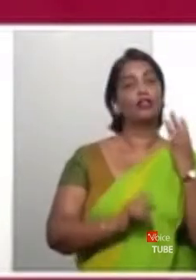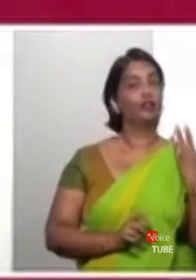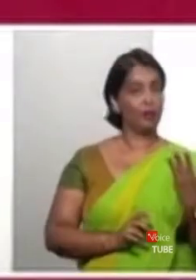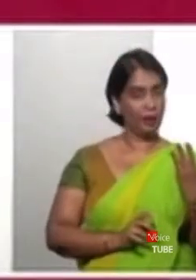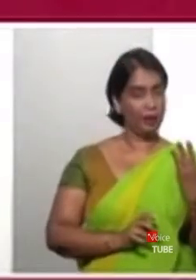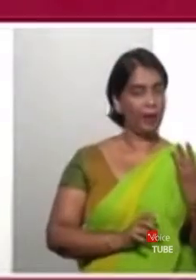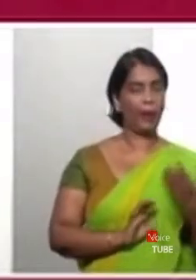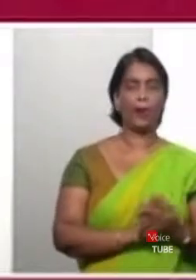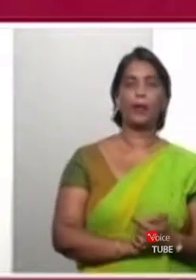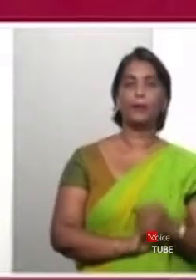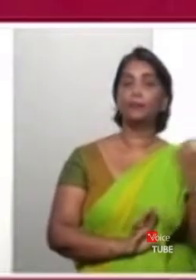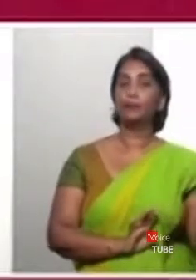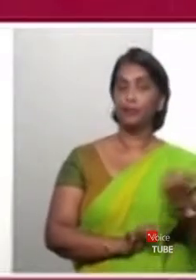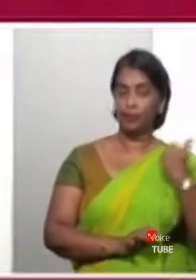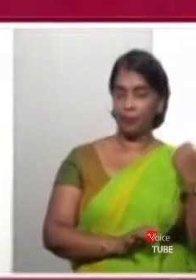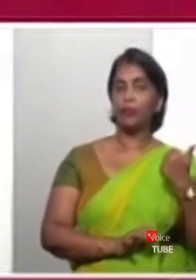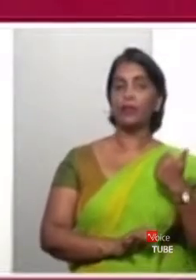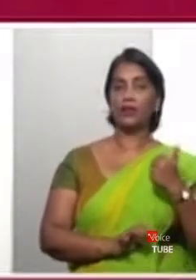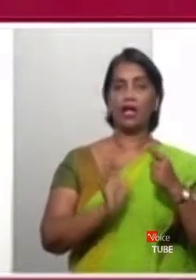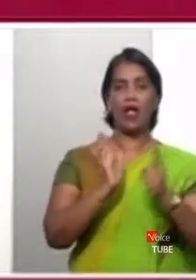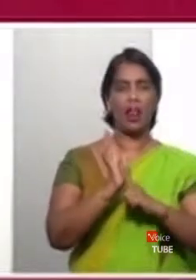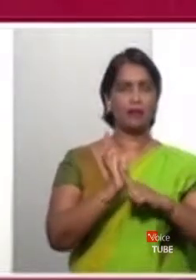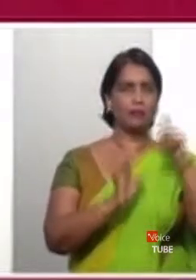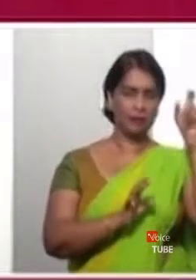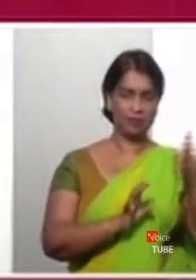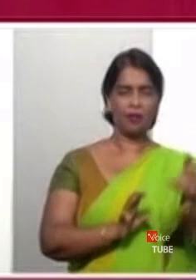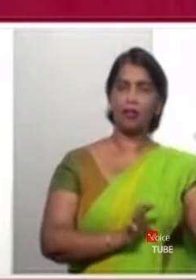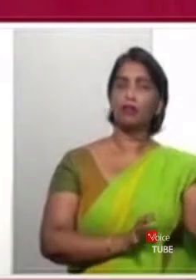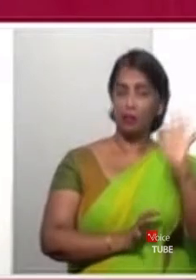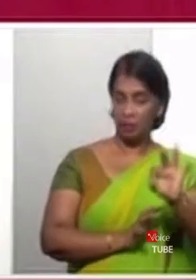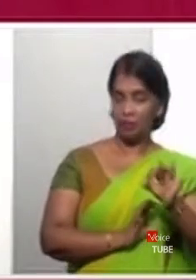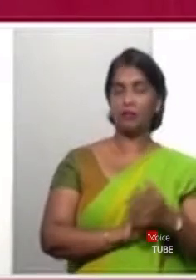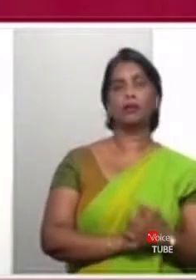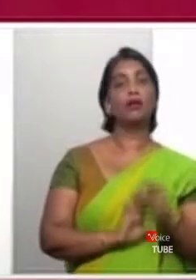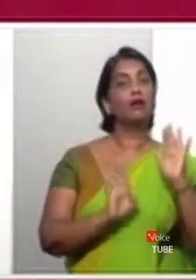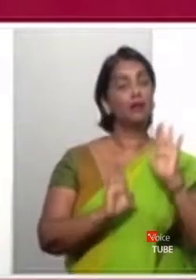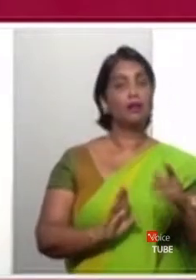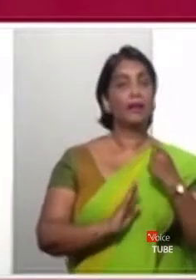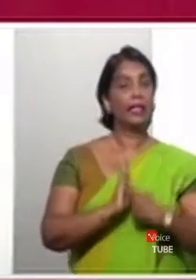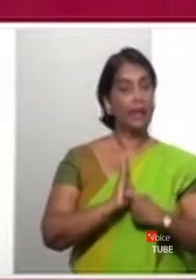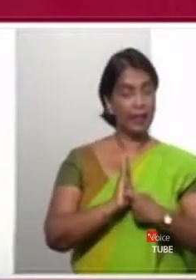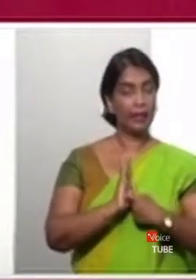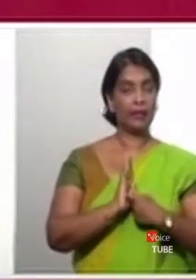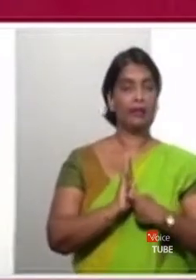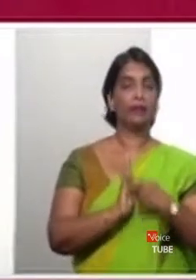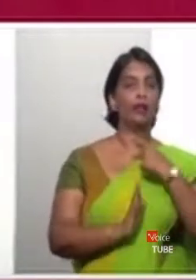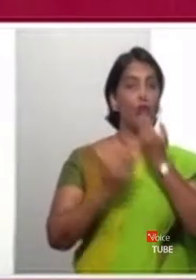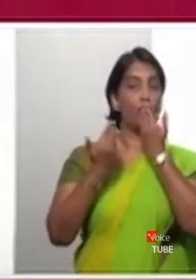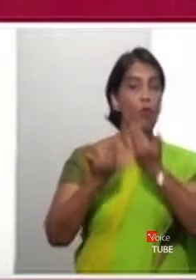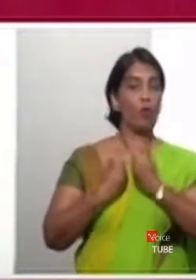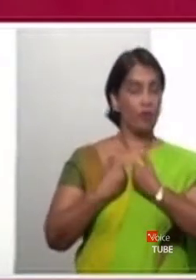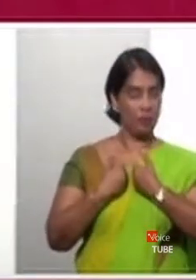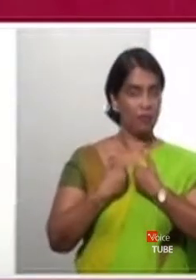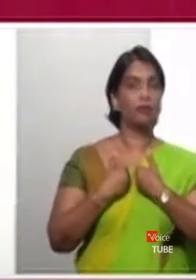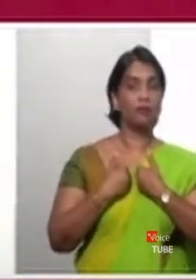තුනයි තිබුණේ. අලුතෙන් ලක්ෂ්මන් නිපුණාරච්චි මන්ත්‍රීවරයා තේරීපත් වුණා. නමුත් නීතිපතිවරයාගෙන්